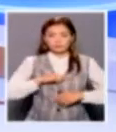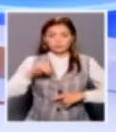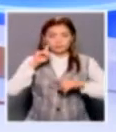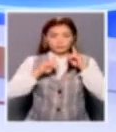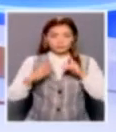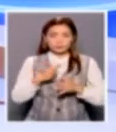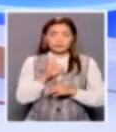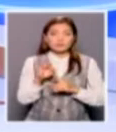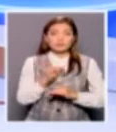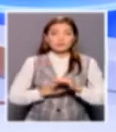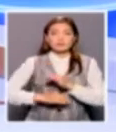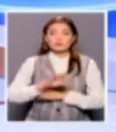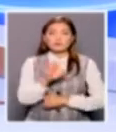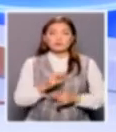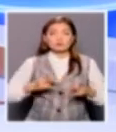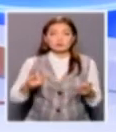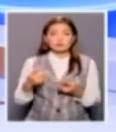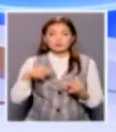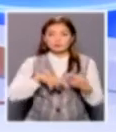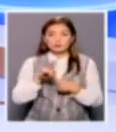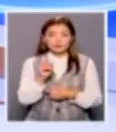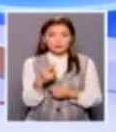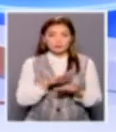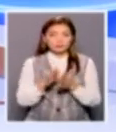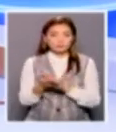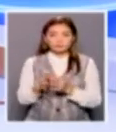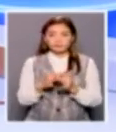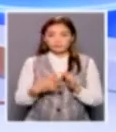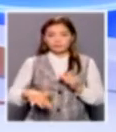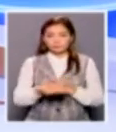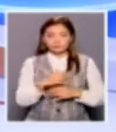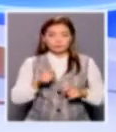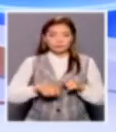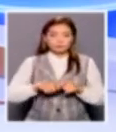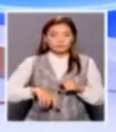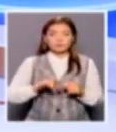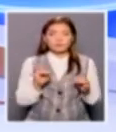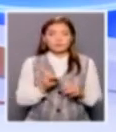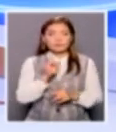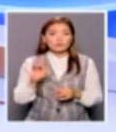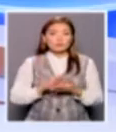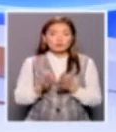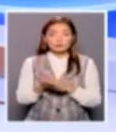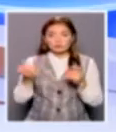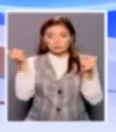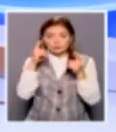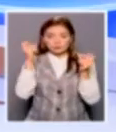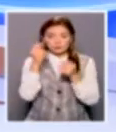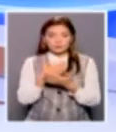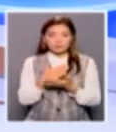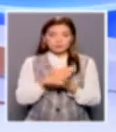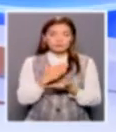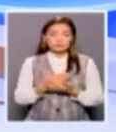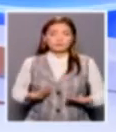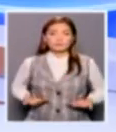совещание. Цель обсуждения вопросов межнационального согласия на селе, контроль за религиозной ситуацией, ознакомление с социальным